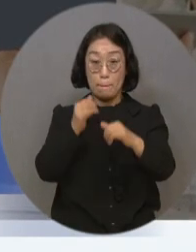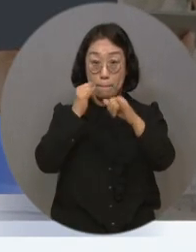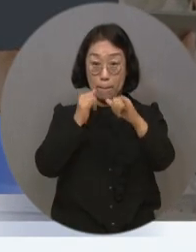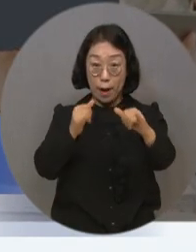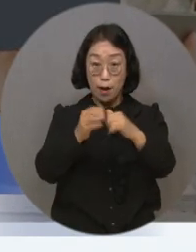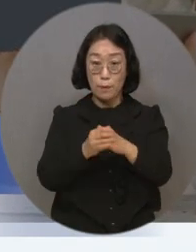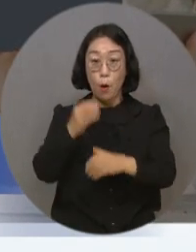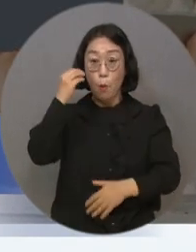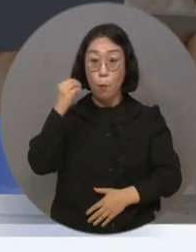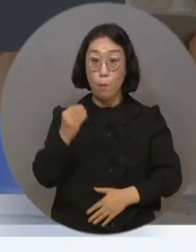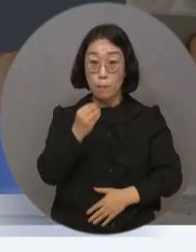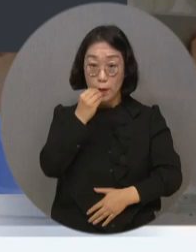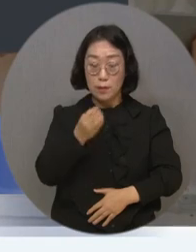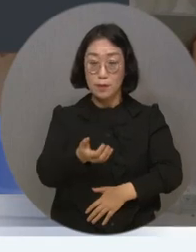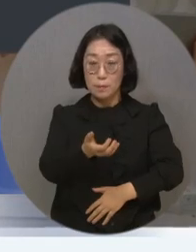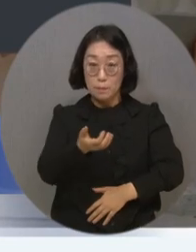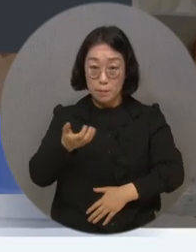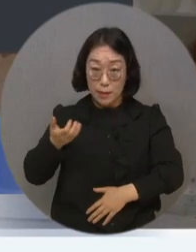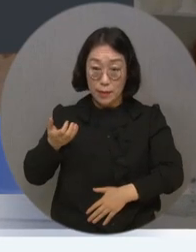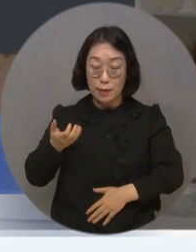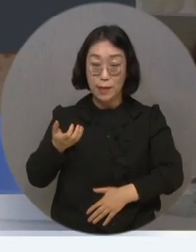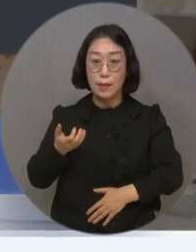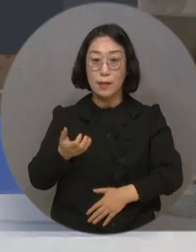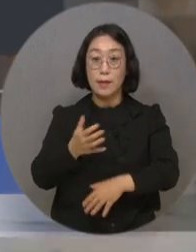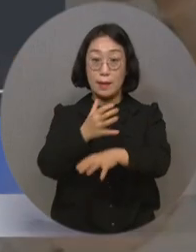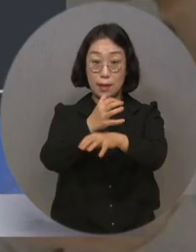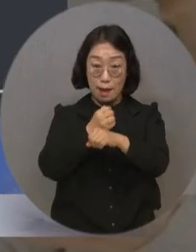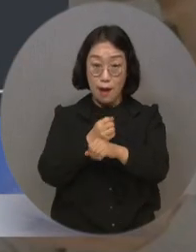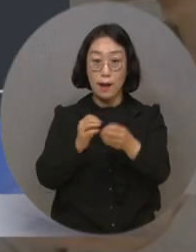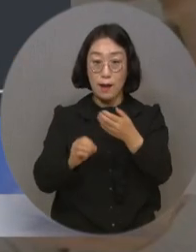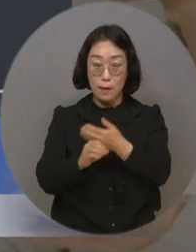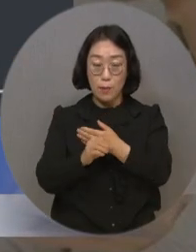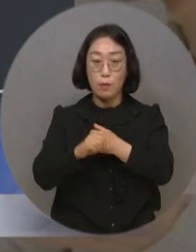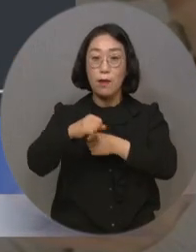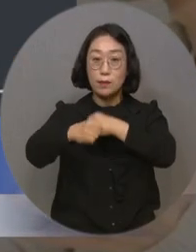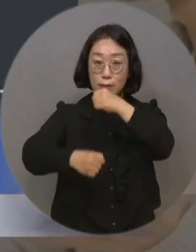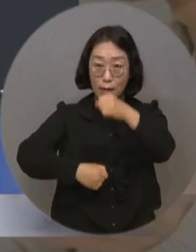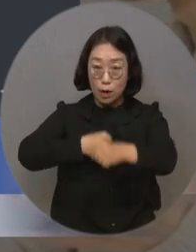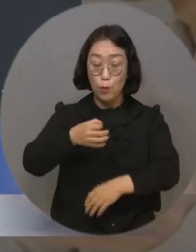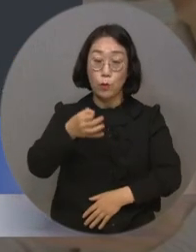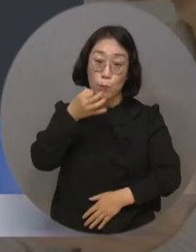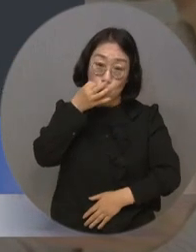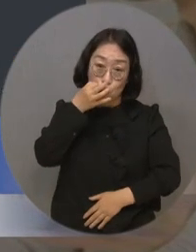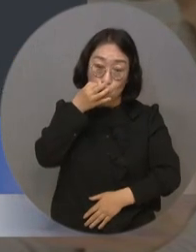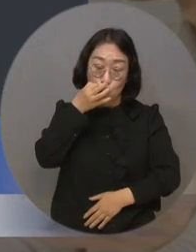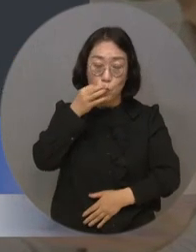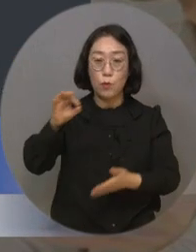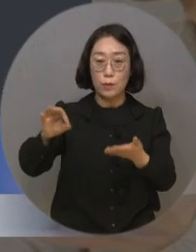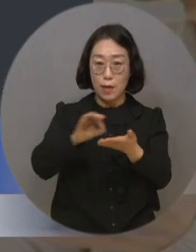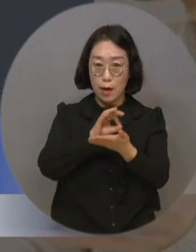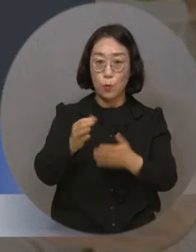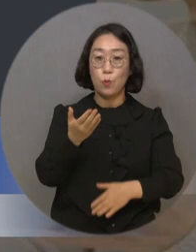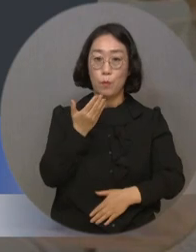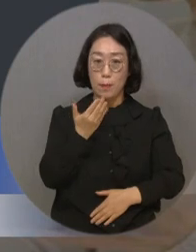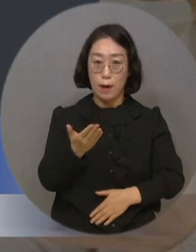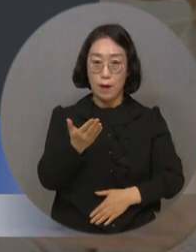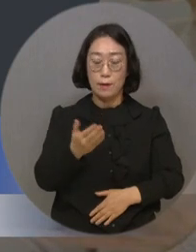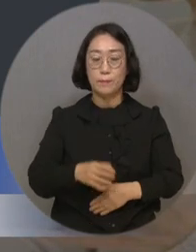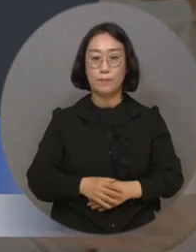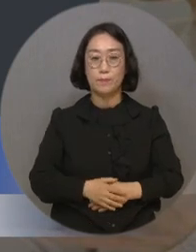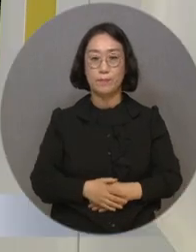공단 홈페이지에서 시일내로 공개될 예정이며 사전 신청을 통해서 수상작을 자유롭게 활용할 수